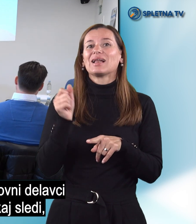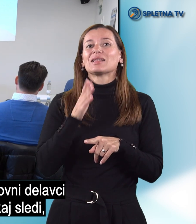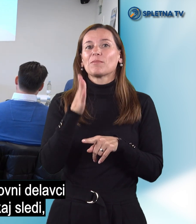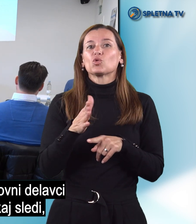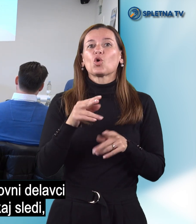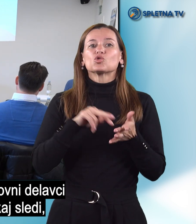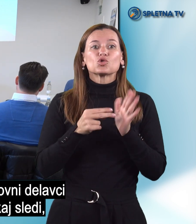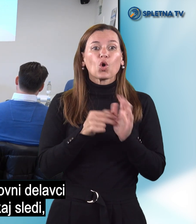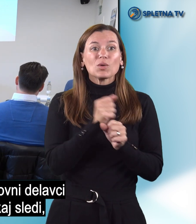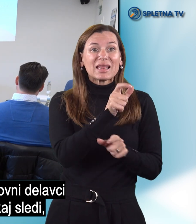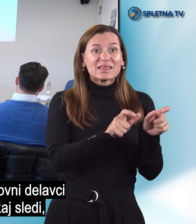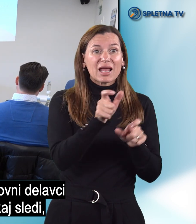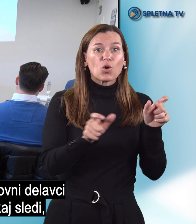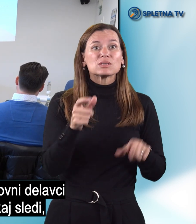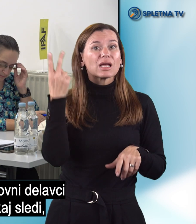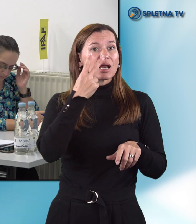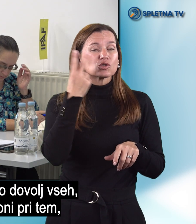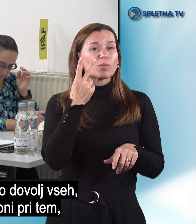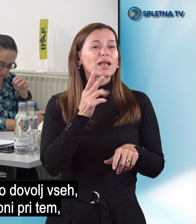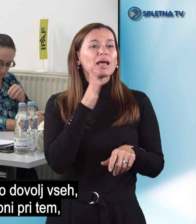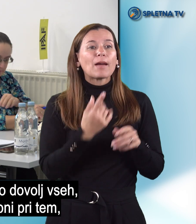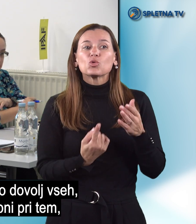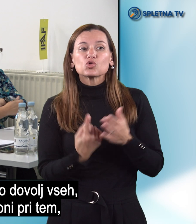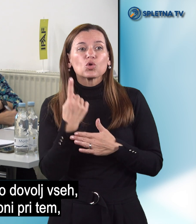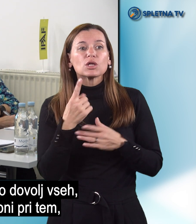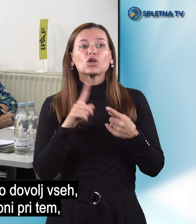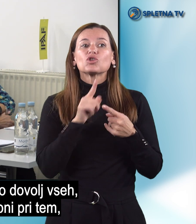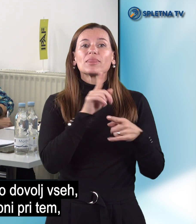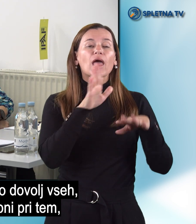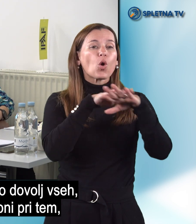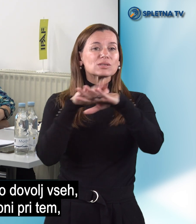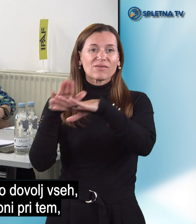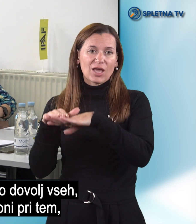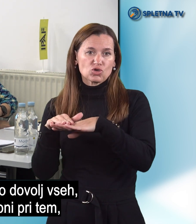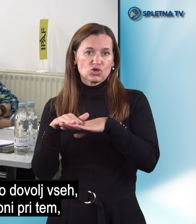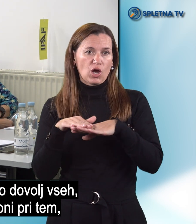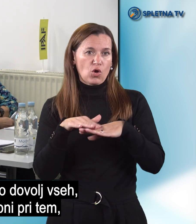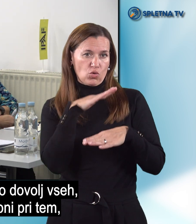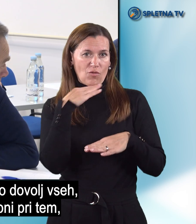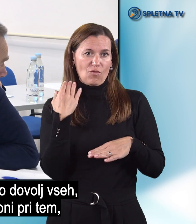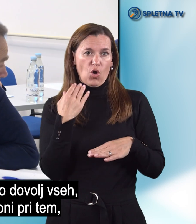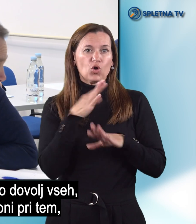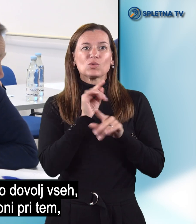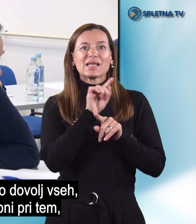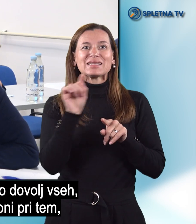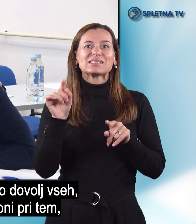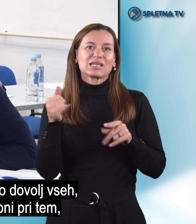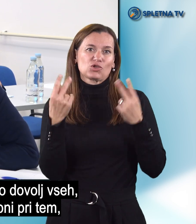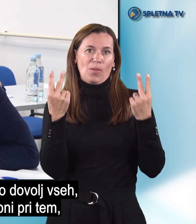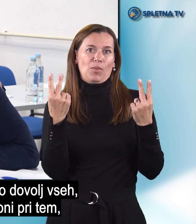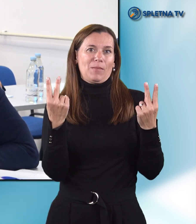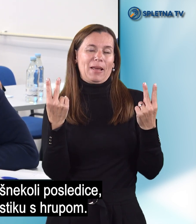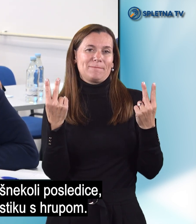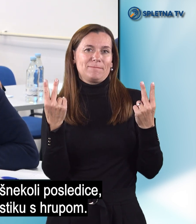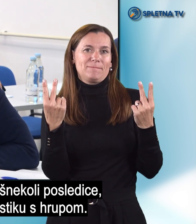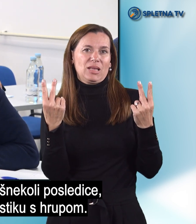da bodo strokovni delavci razumeli, kaj sledi, vkolikor ne ozaveščajo dovolj vse, ki so pomembni